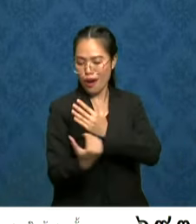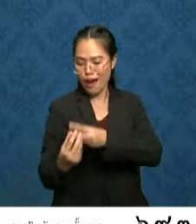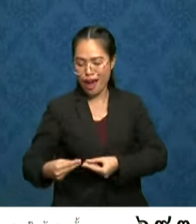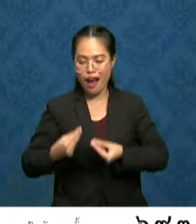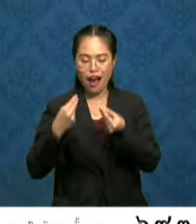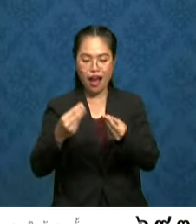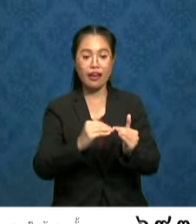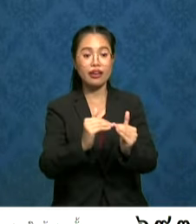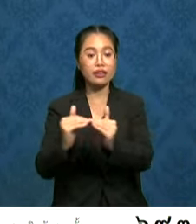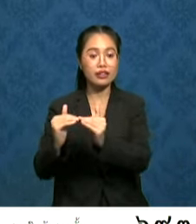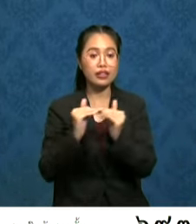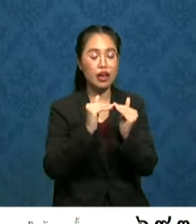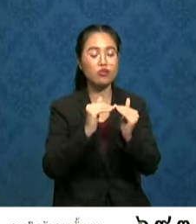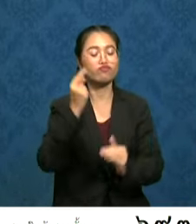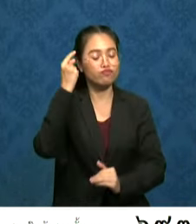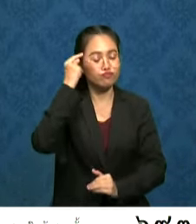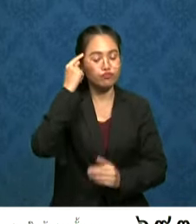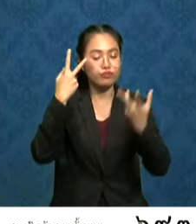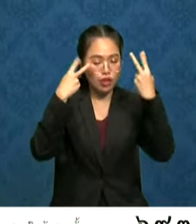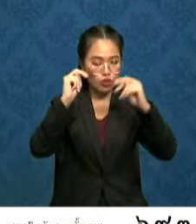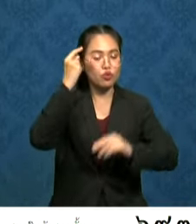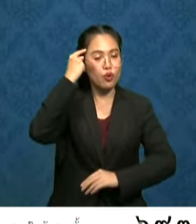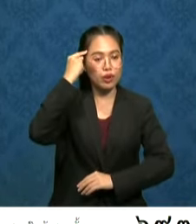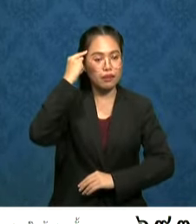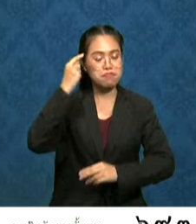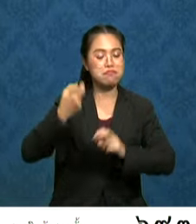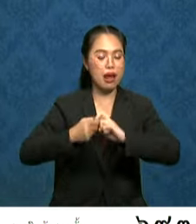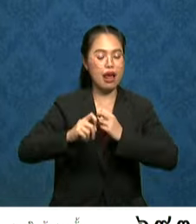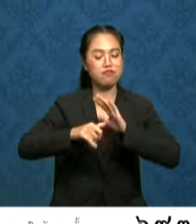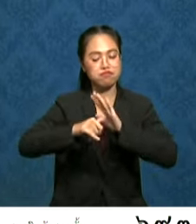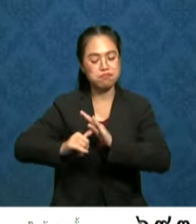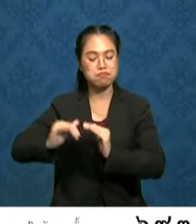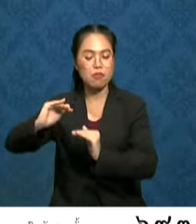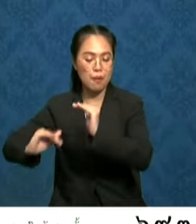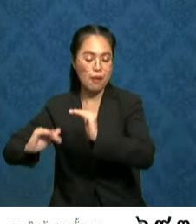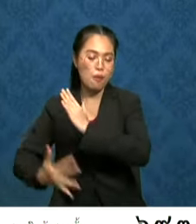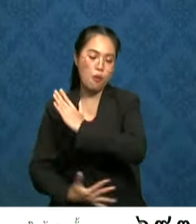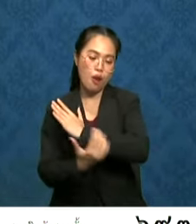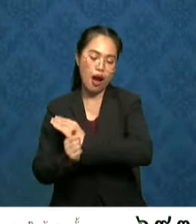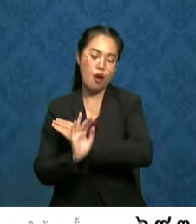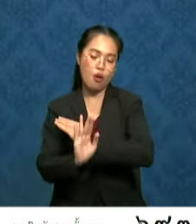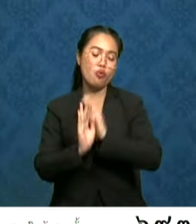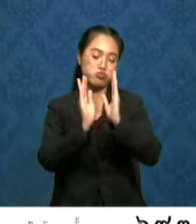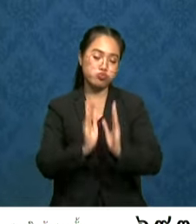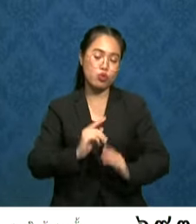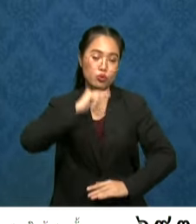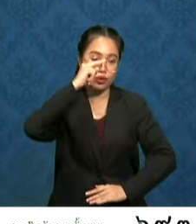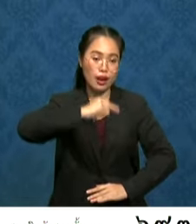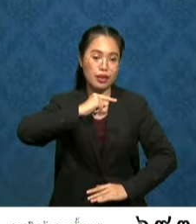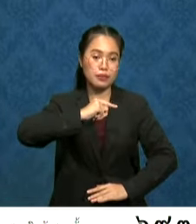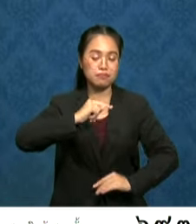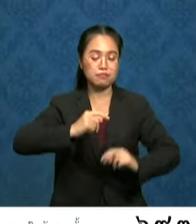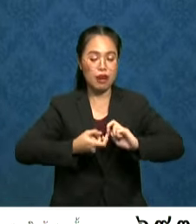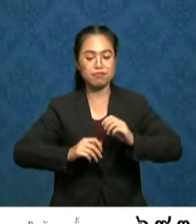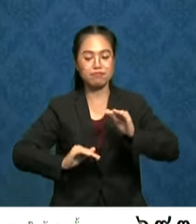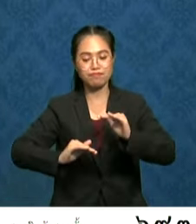เทียมแสดงว่าท่านเองก็คงจะมองเห็นประเด็นของความเหลื่อมล้ำด้านโอกาสที่มันก็เป็นผลส่งมาจากความเหลื่อมล้ำด้านอื่น